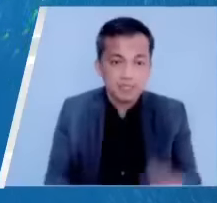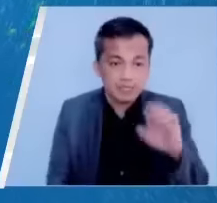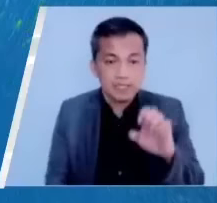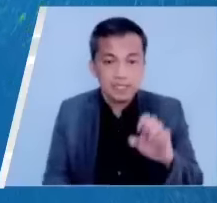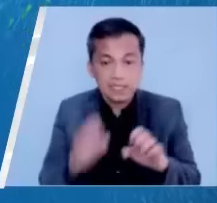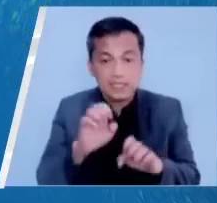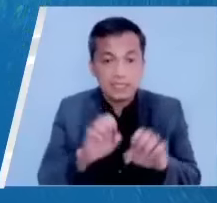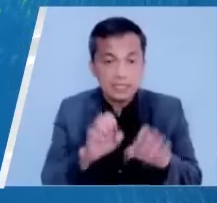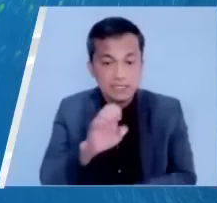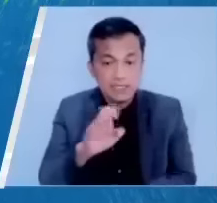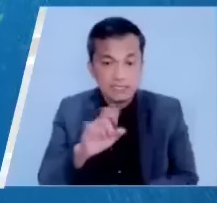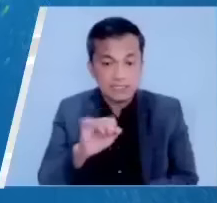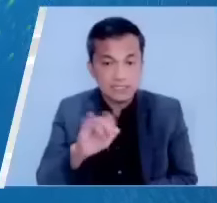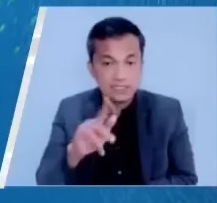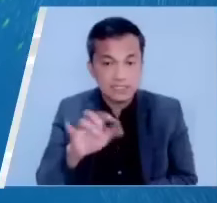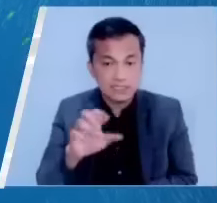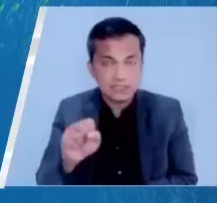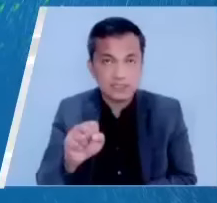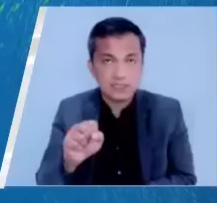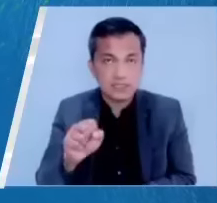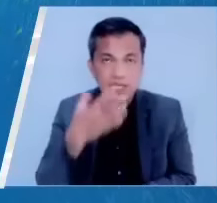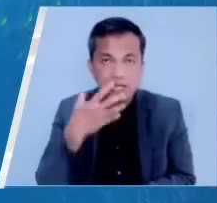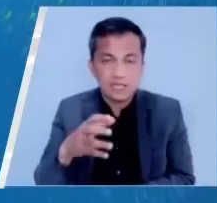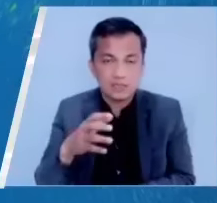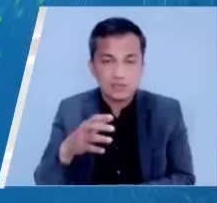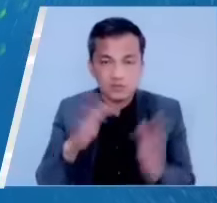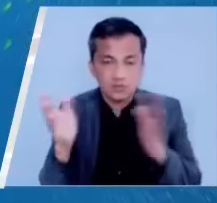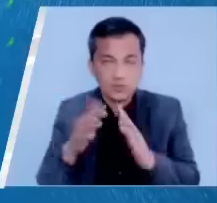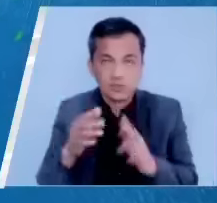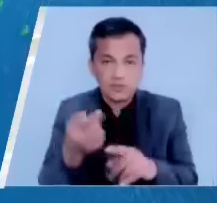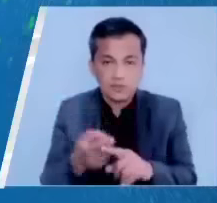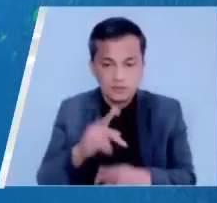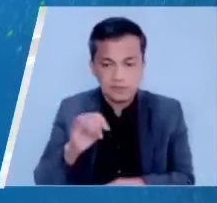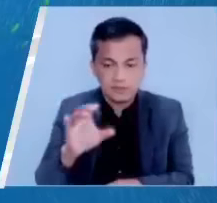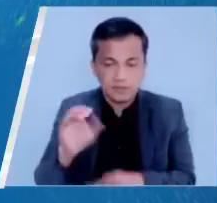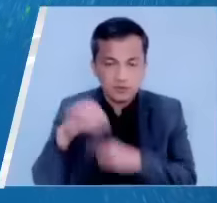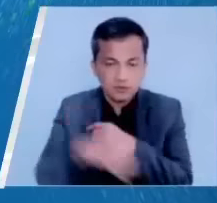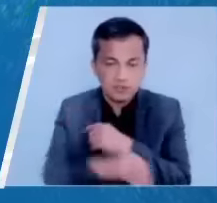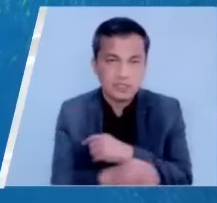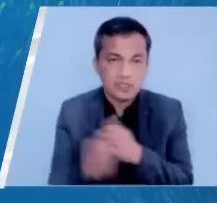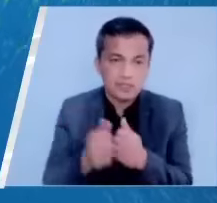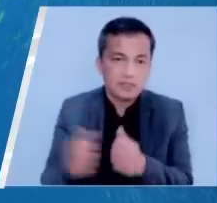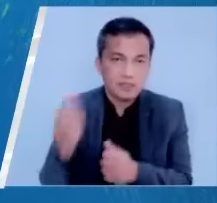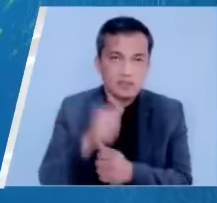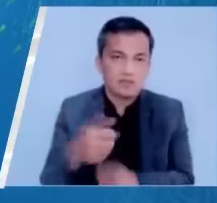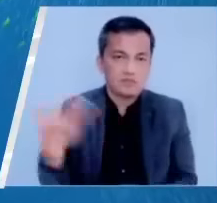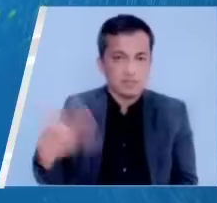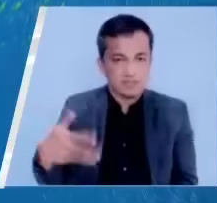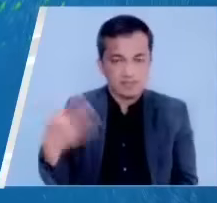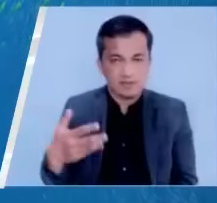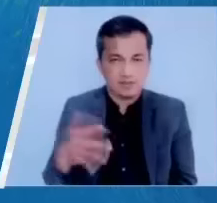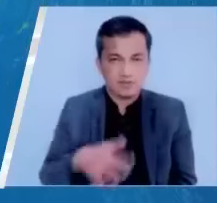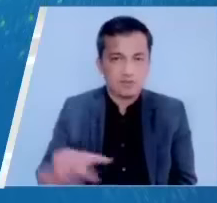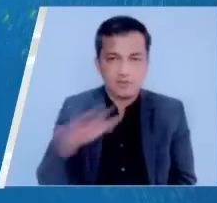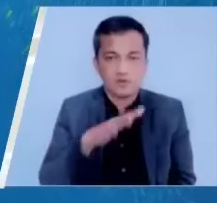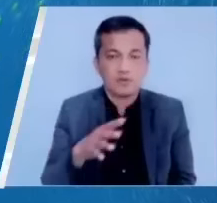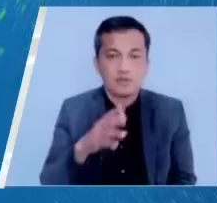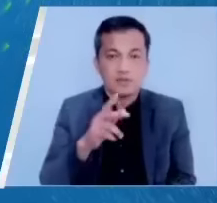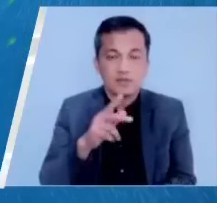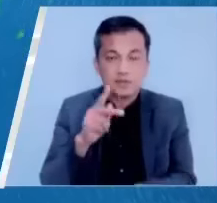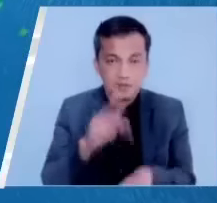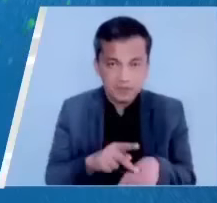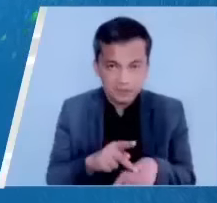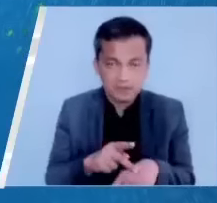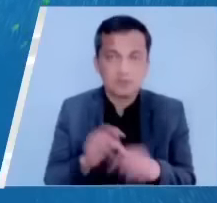hangin galing sa karagatang Pasipiko ang iiral. Magiging maalinsangan ang panahon sa halos buong bansa, pero posible